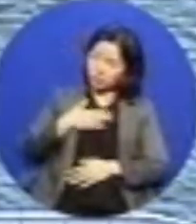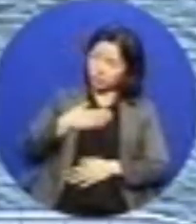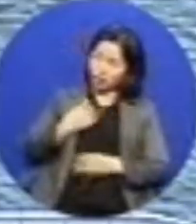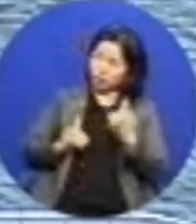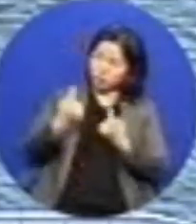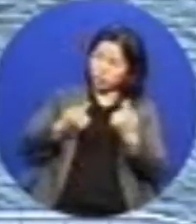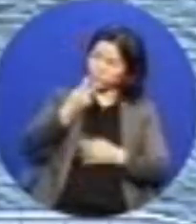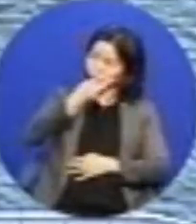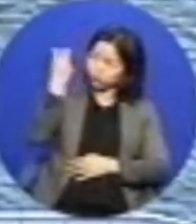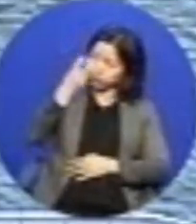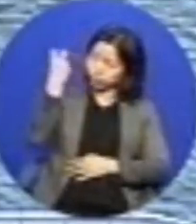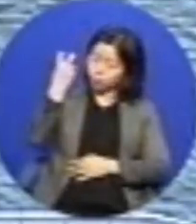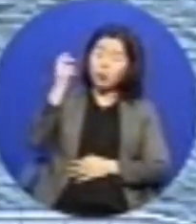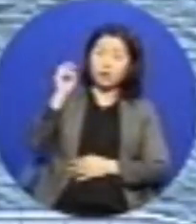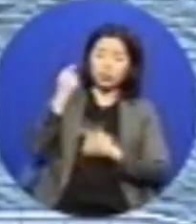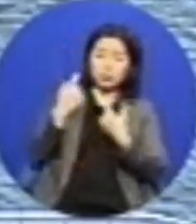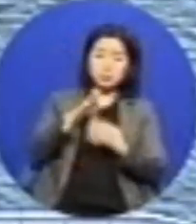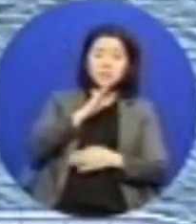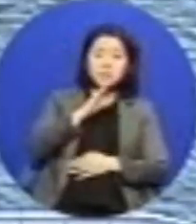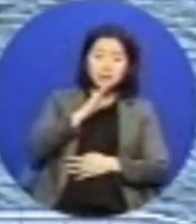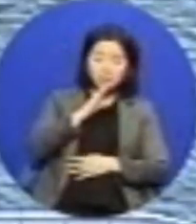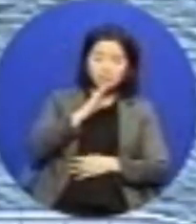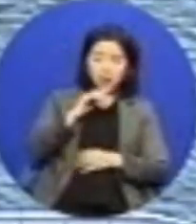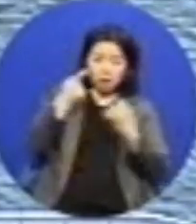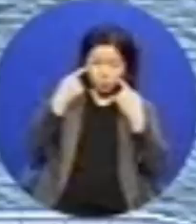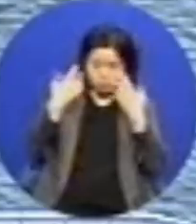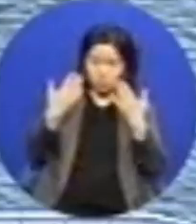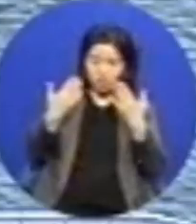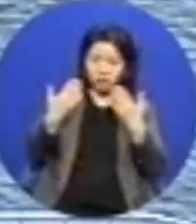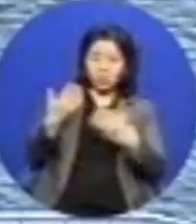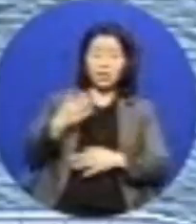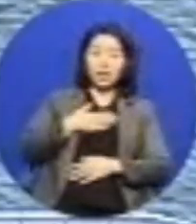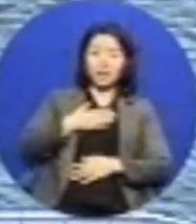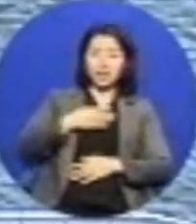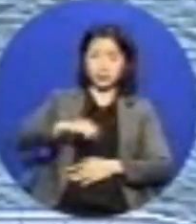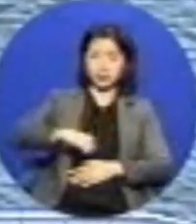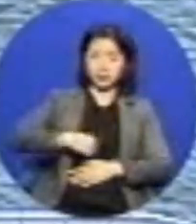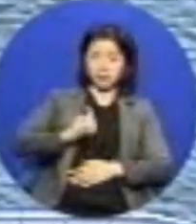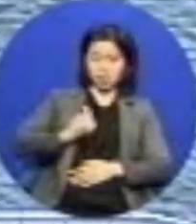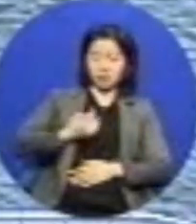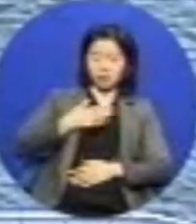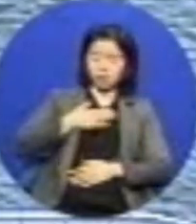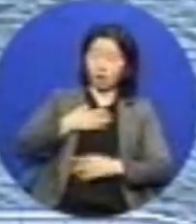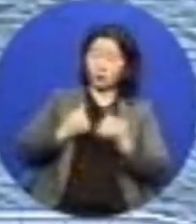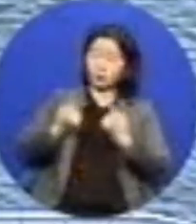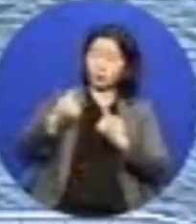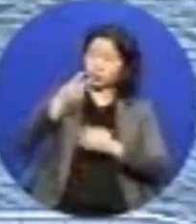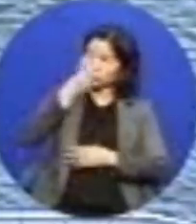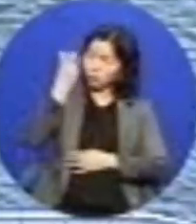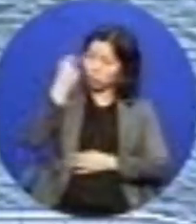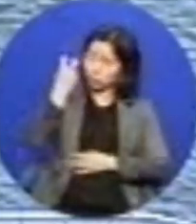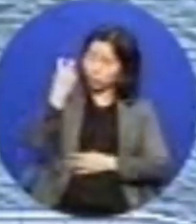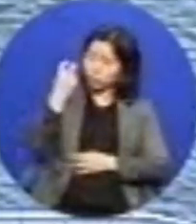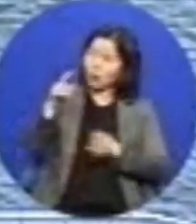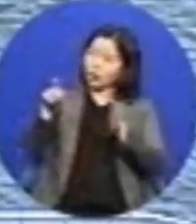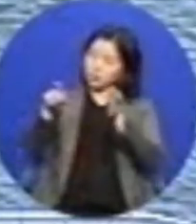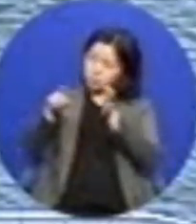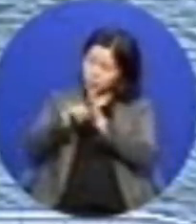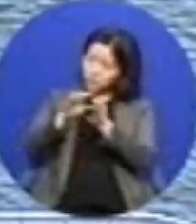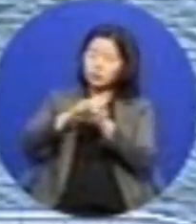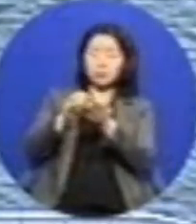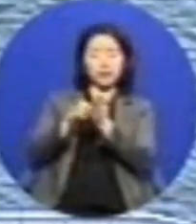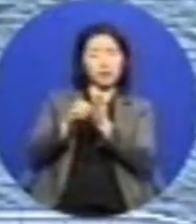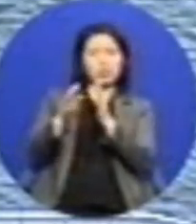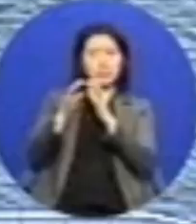똑똑한 것 같아요 분명히 아빠는 자기보다 더 똑똑하고 그리고 아빠는 믿을 만한 사람인 것